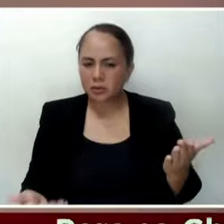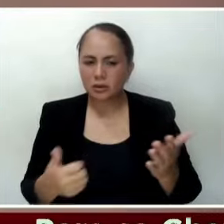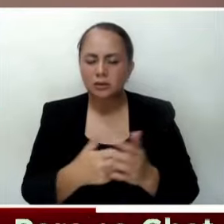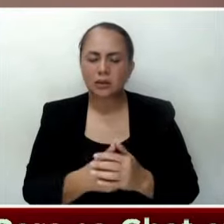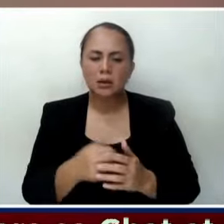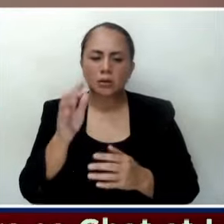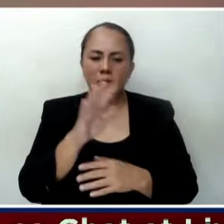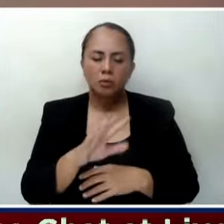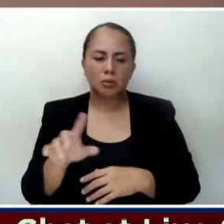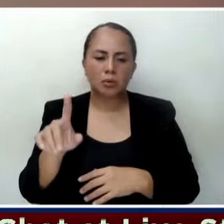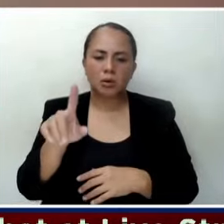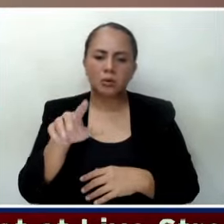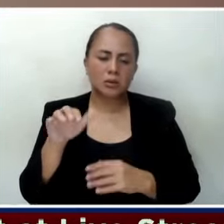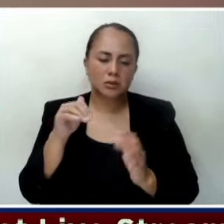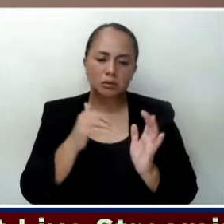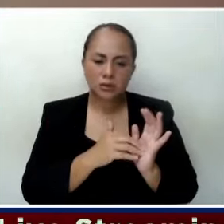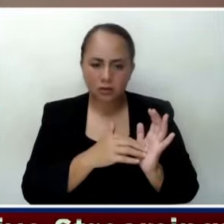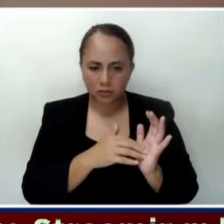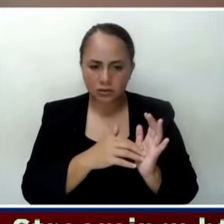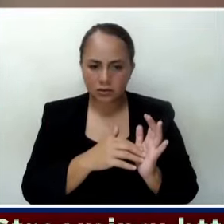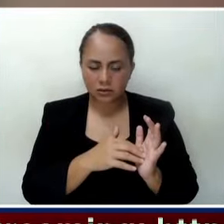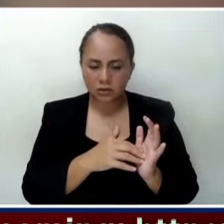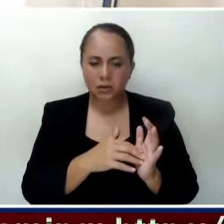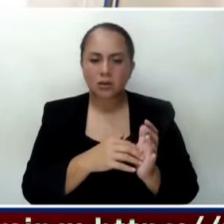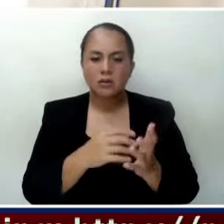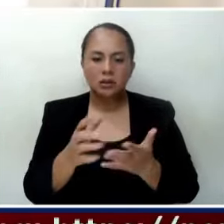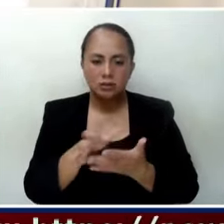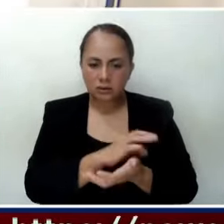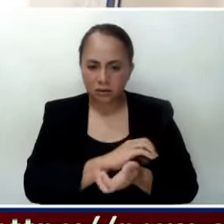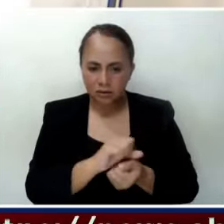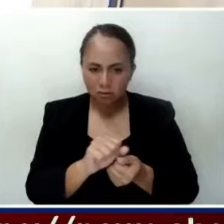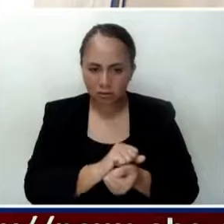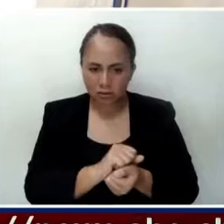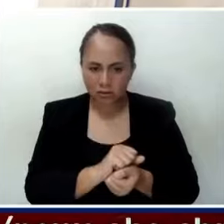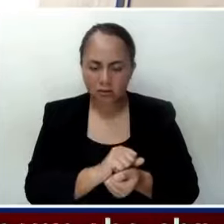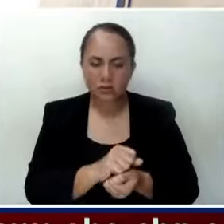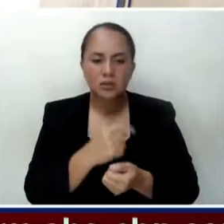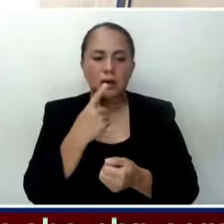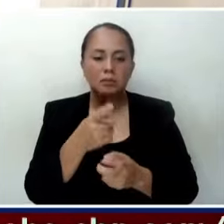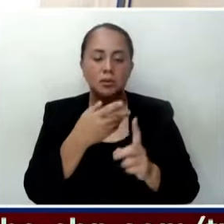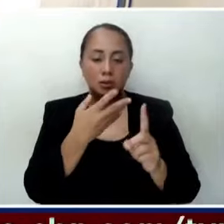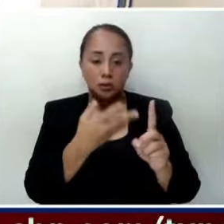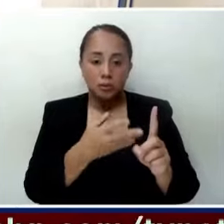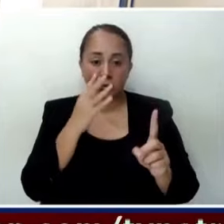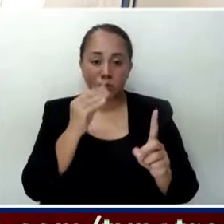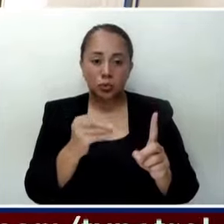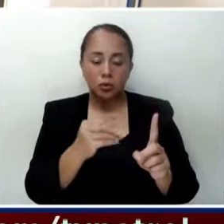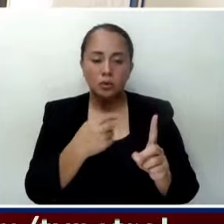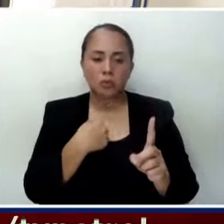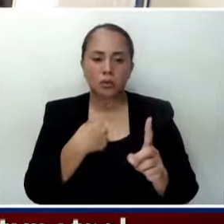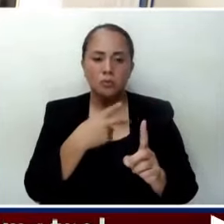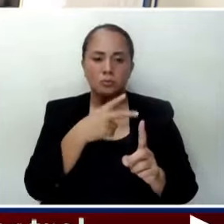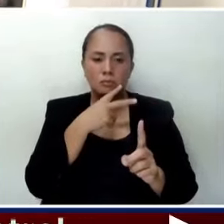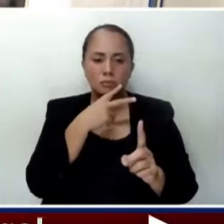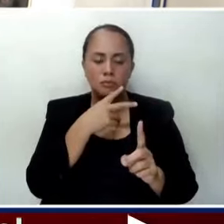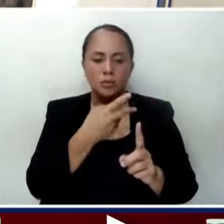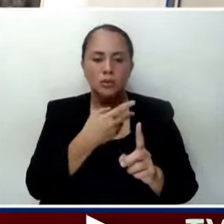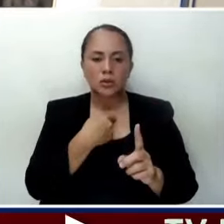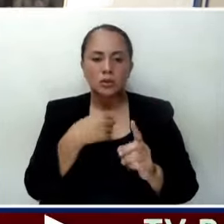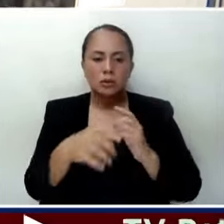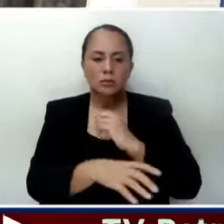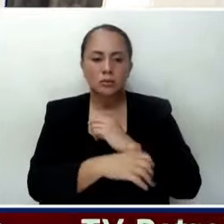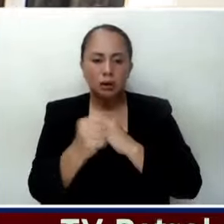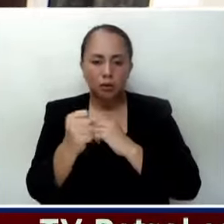sa 100,000 piso ang halaga ng mga nasira. Depensa ng lalaki, pinaginalaan niya ang customer na nagnakaw umano sa